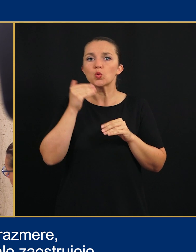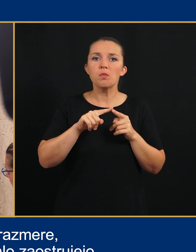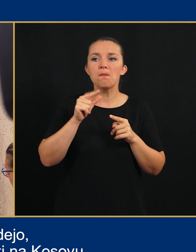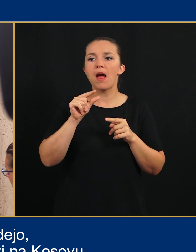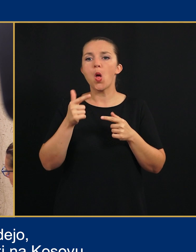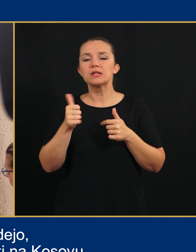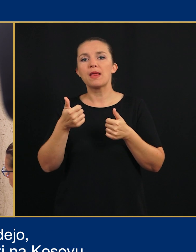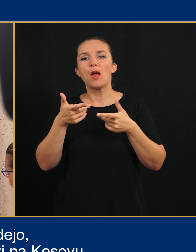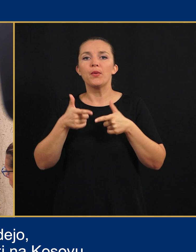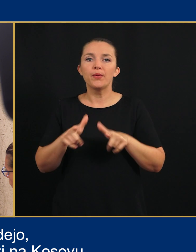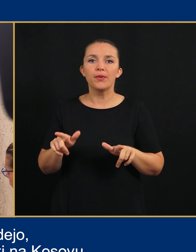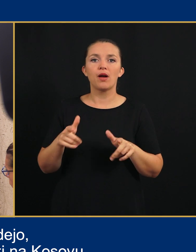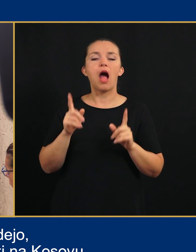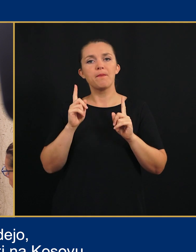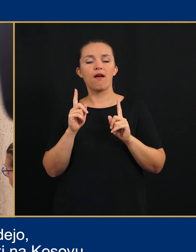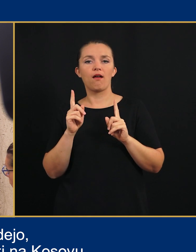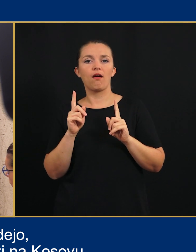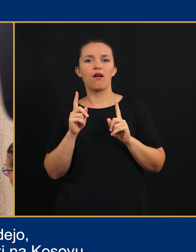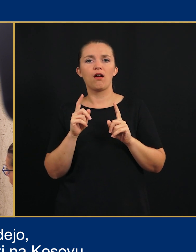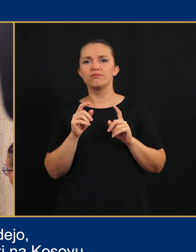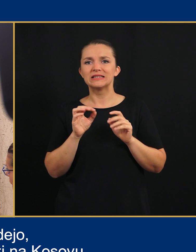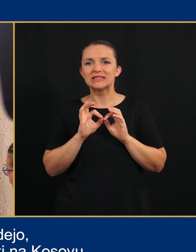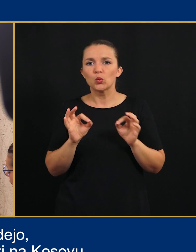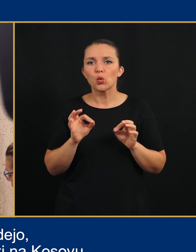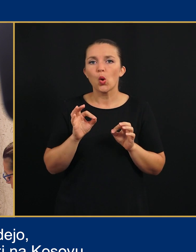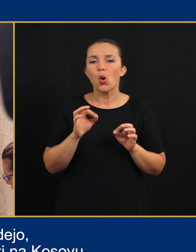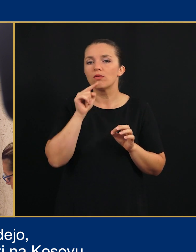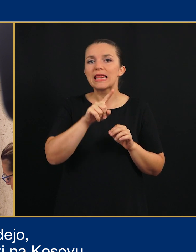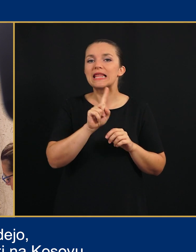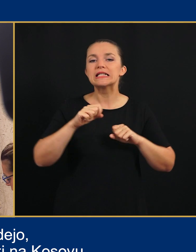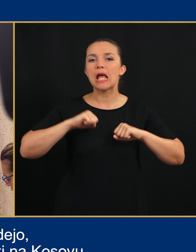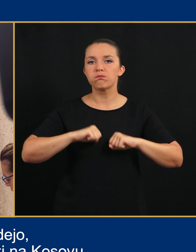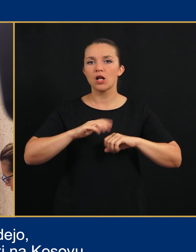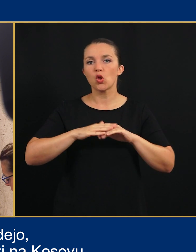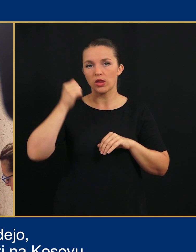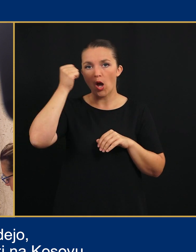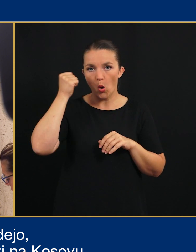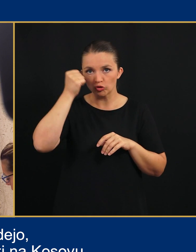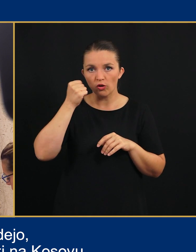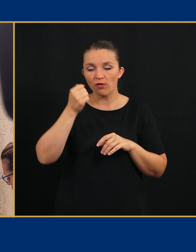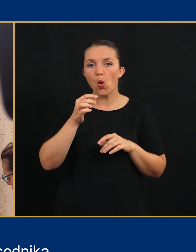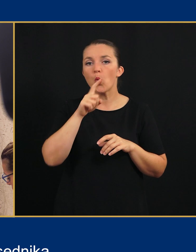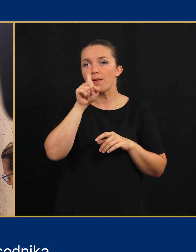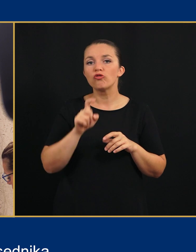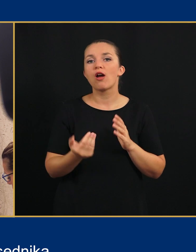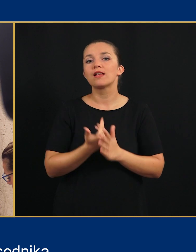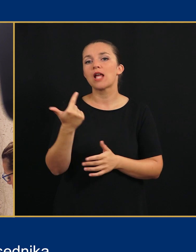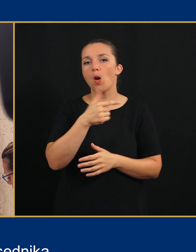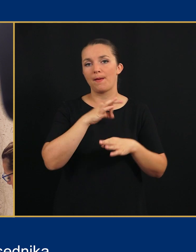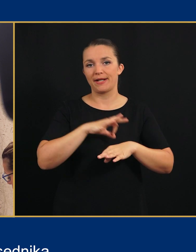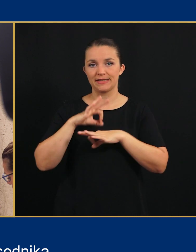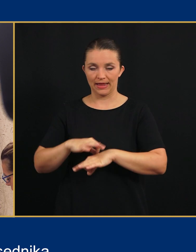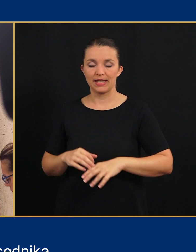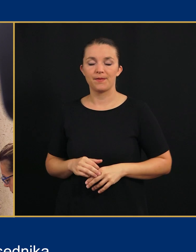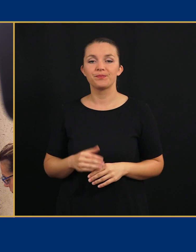zaostrujejo, potem malo spet padajo, ampak vsekakor ni stabilnosti na Kosovu? Vprašanje za oba